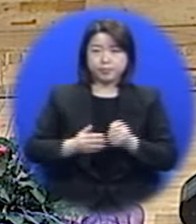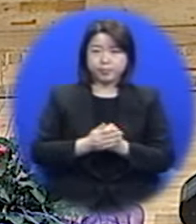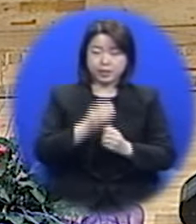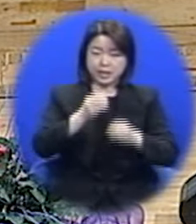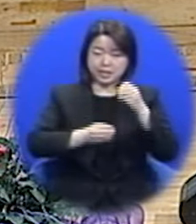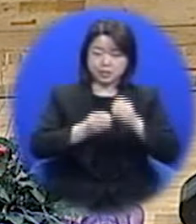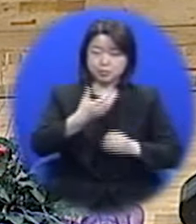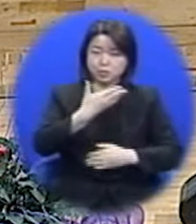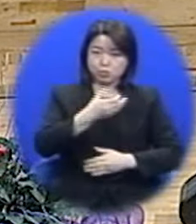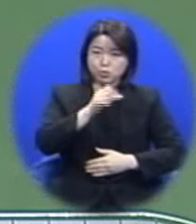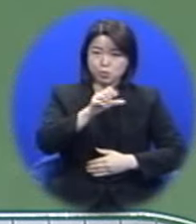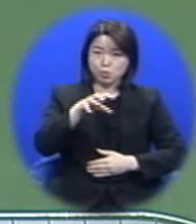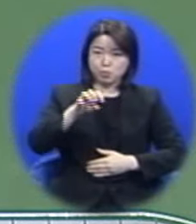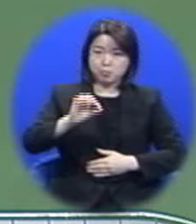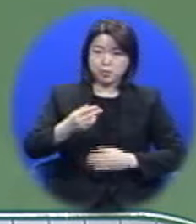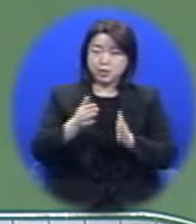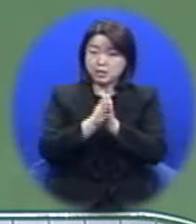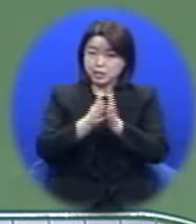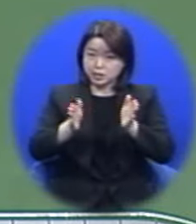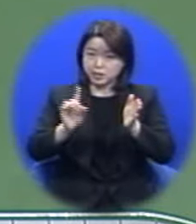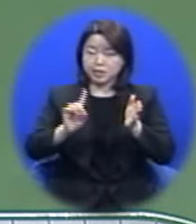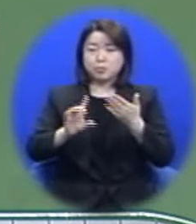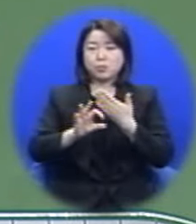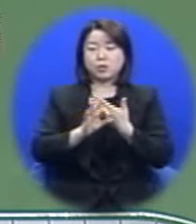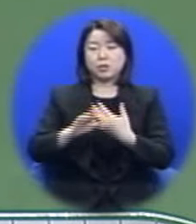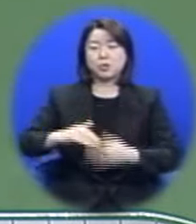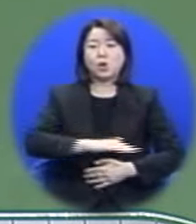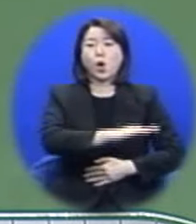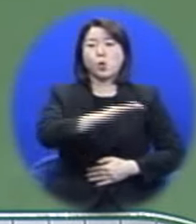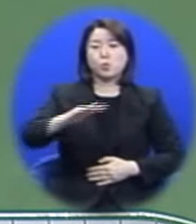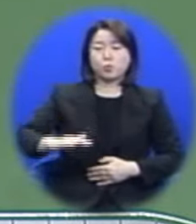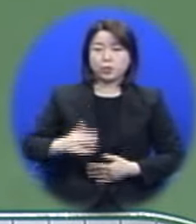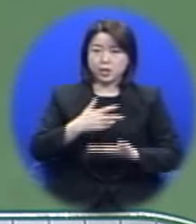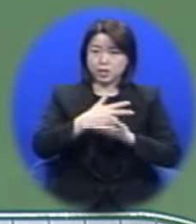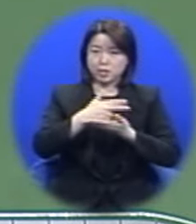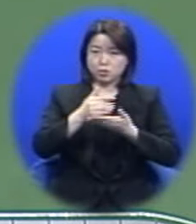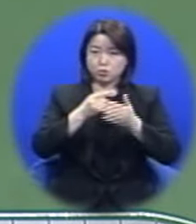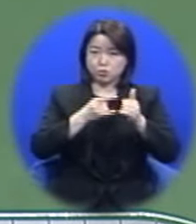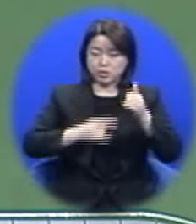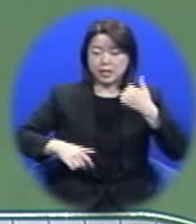95편은 그렇게 시작합니다. 우리가 주께 즐거이 노래하자.